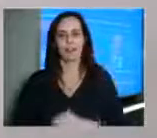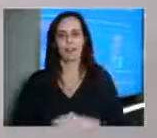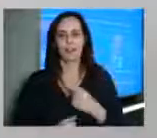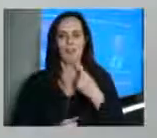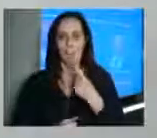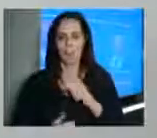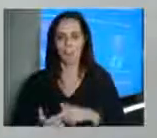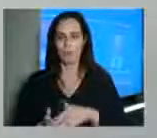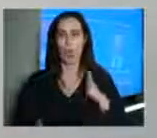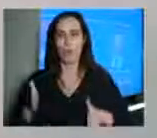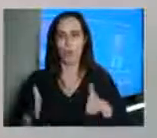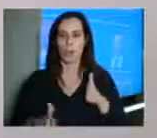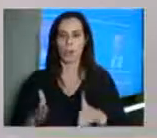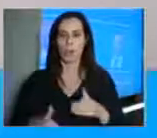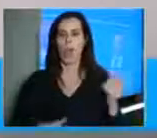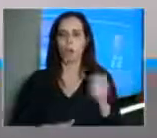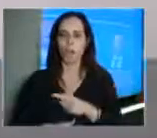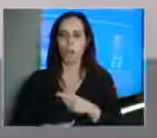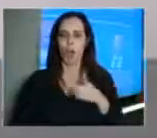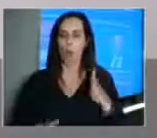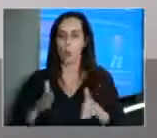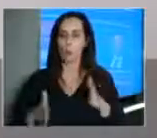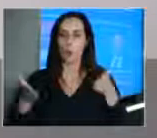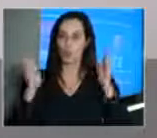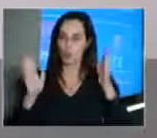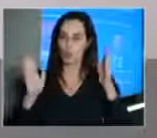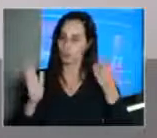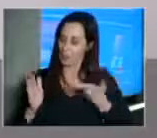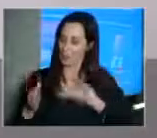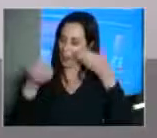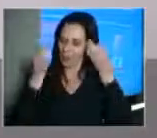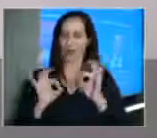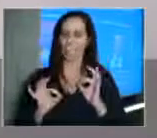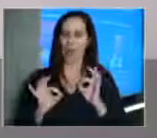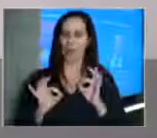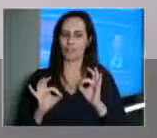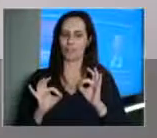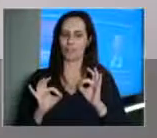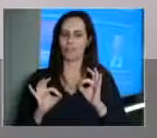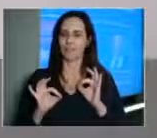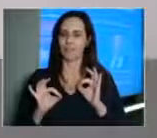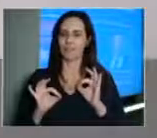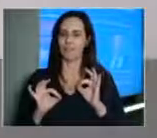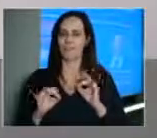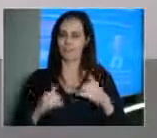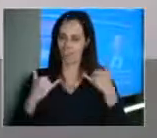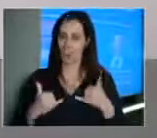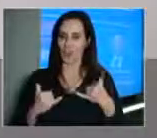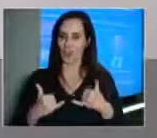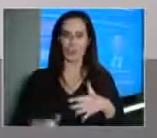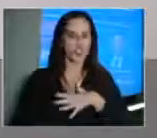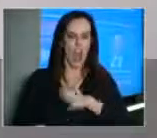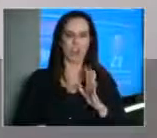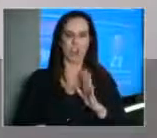מדברים פה בפינה על בוטים. השבוע הבוטים סוף סוף זכו לכבוד המגיע להם, והועלו לדרגת